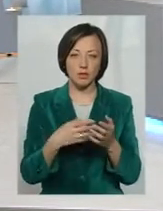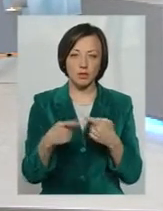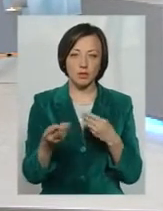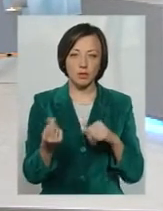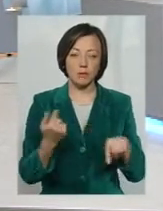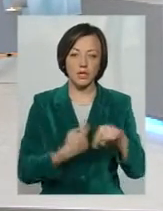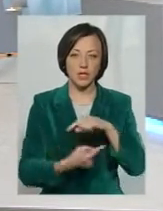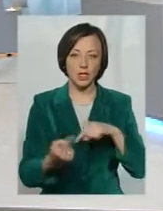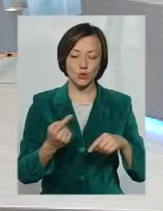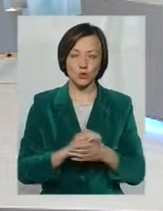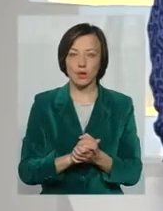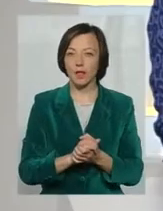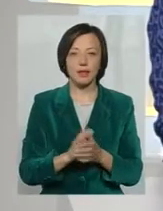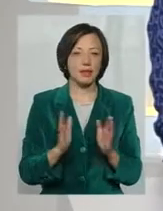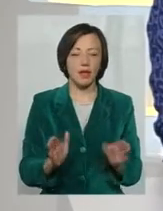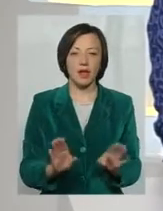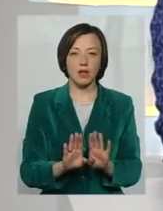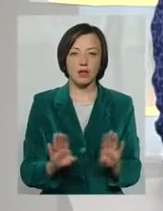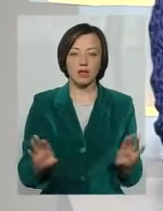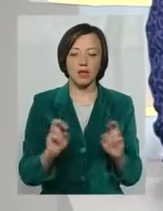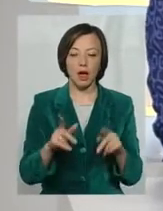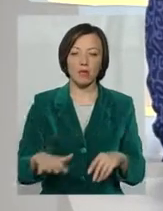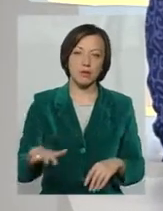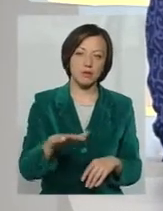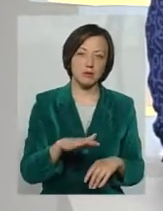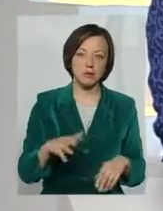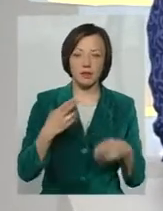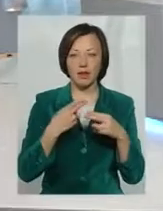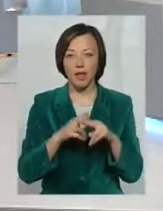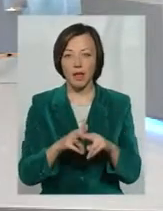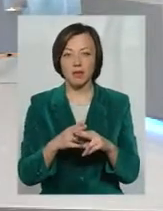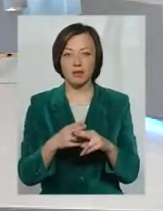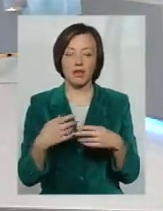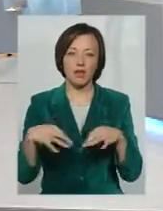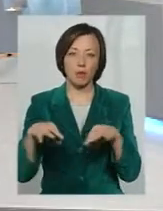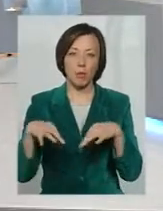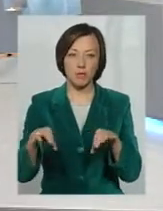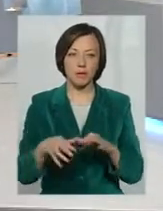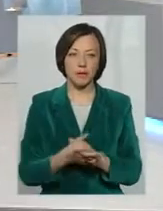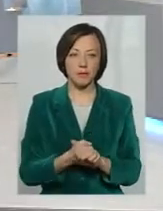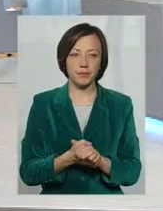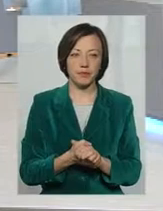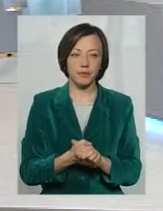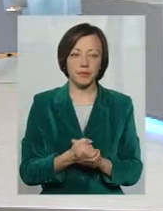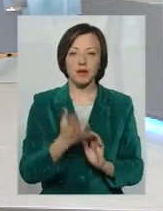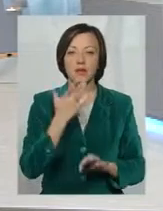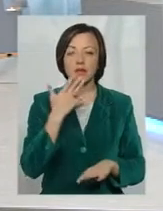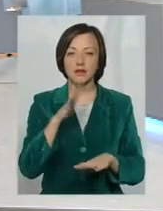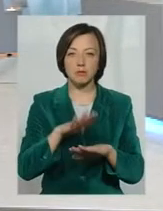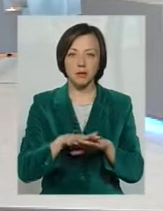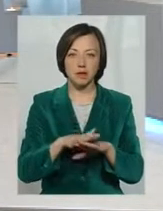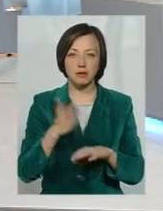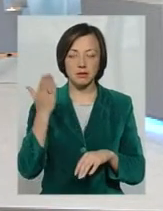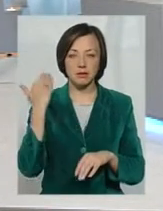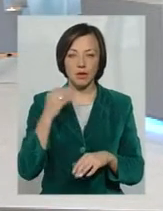бізнесу. Не лише як приміщення, і техніка, і ті самі автомобілі. Нацбанк свого